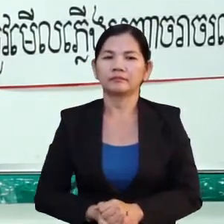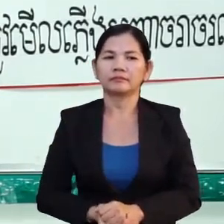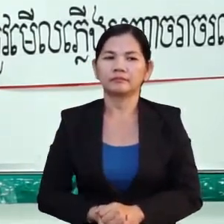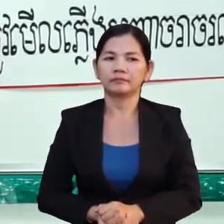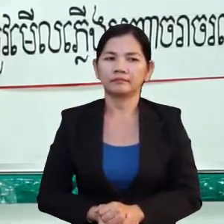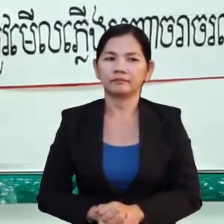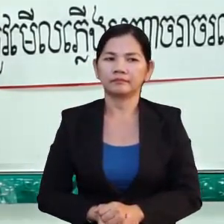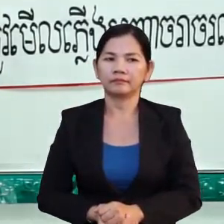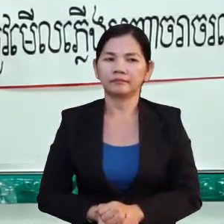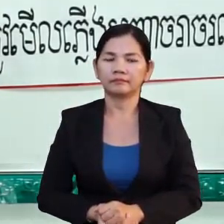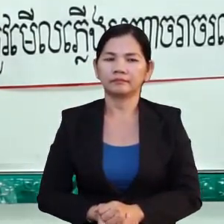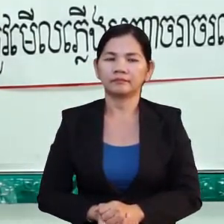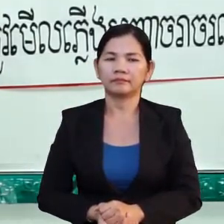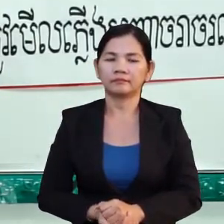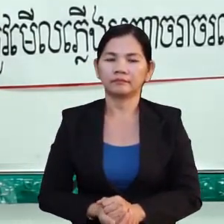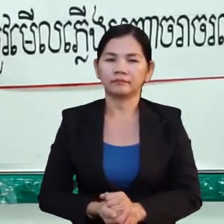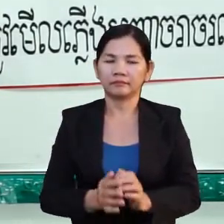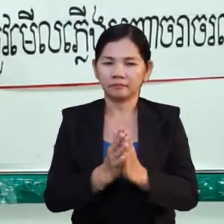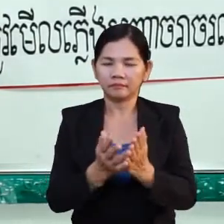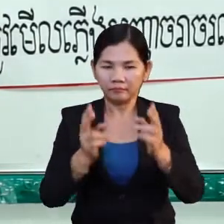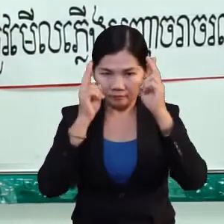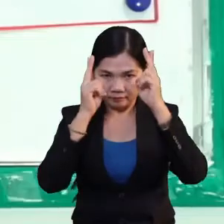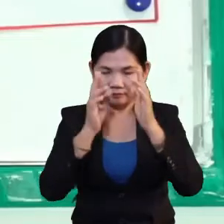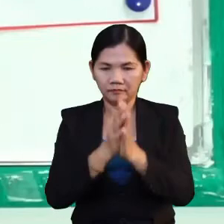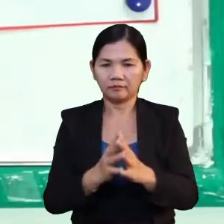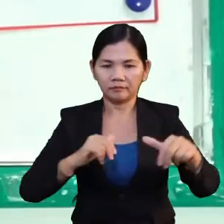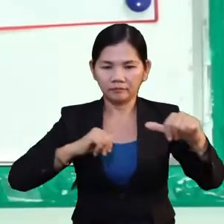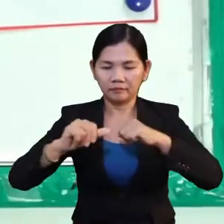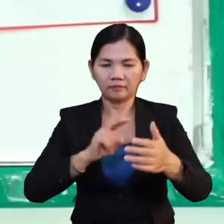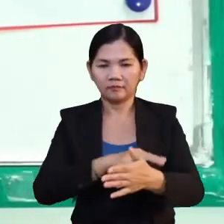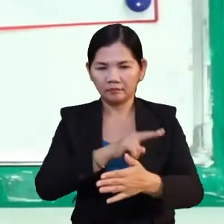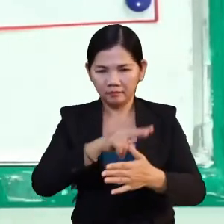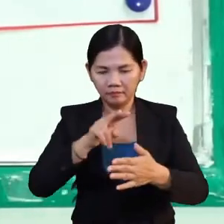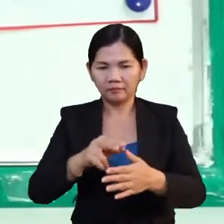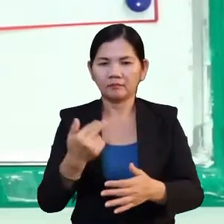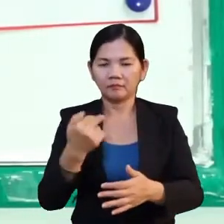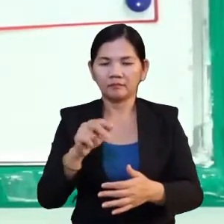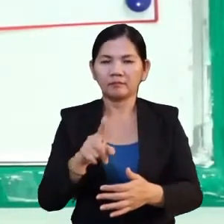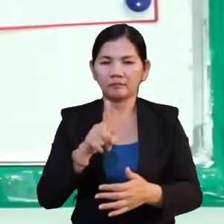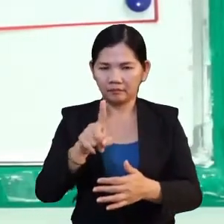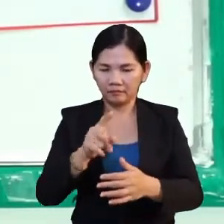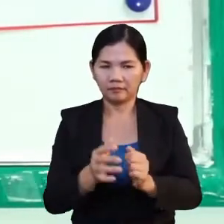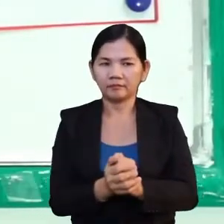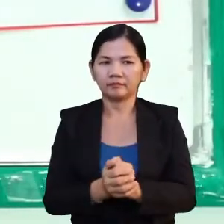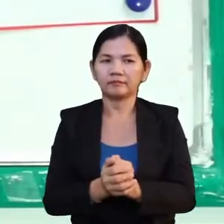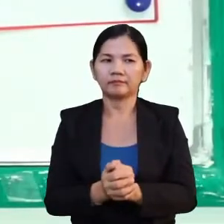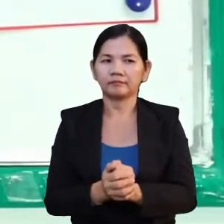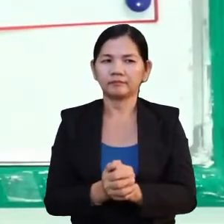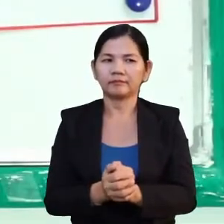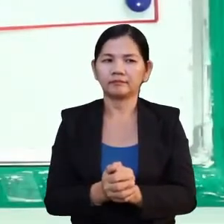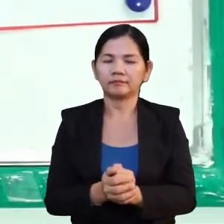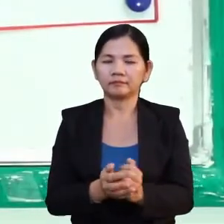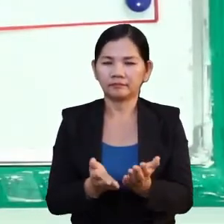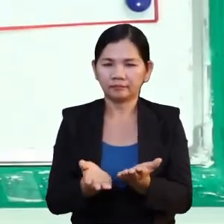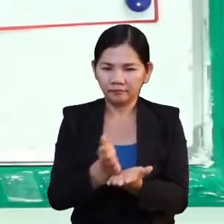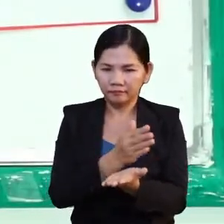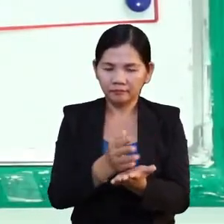ចានេះគឺជាសិភៅសិក្សាគោលវិទ្យាសាស្ត្រសិក្សាសង្គមថ្នាក់ទី1អញ្ចឹងកូនលើកមកកូនបើកទំ